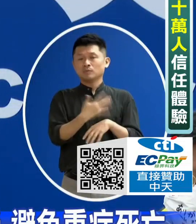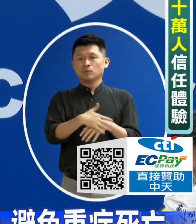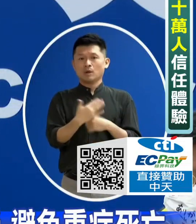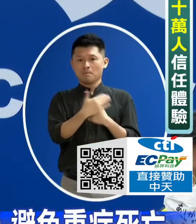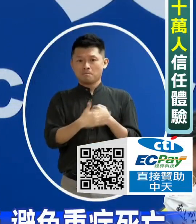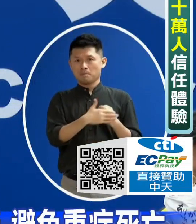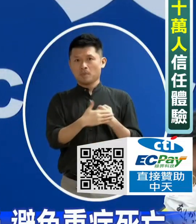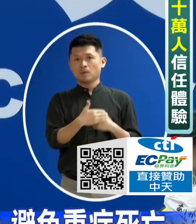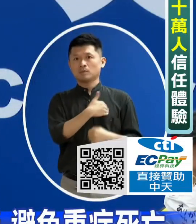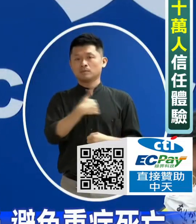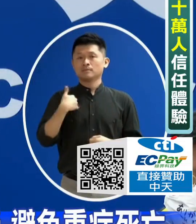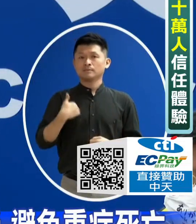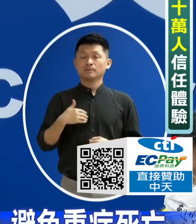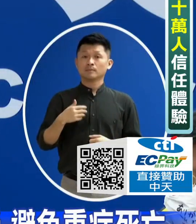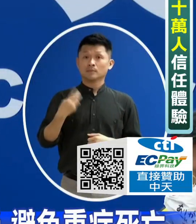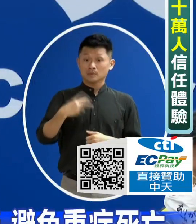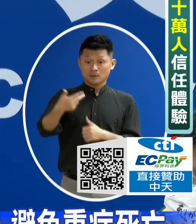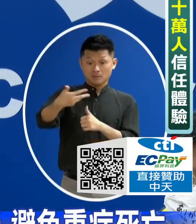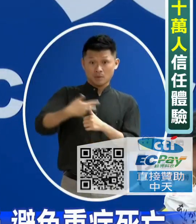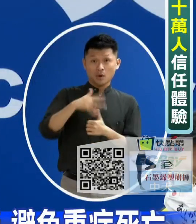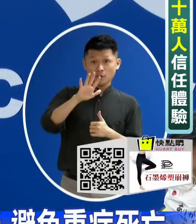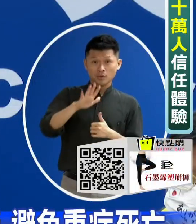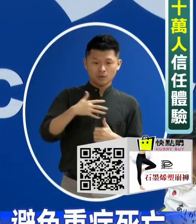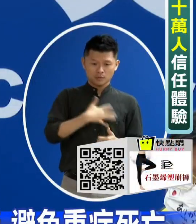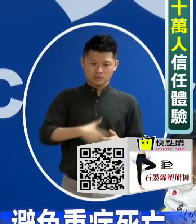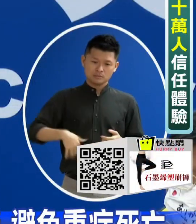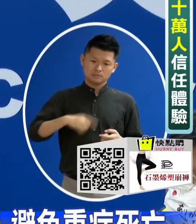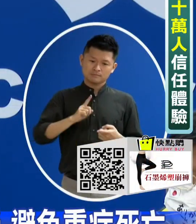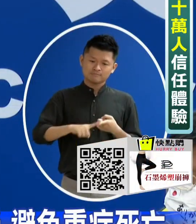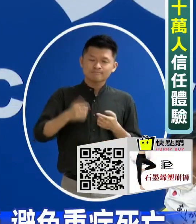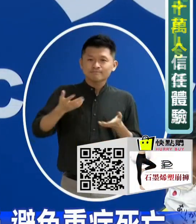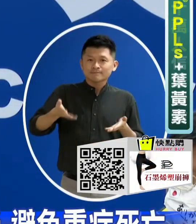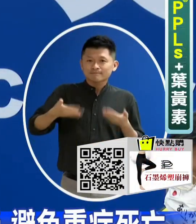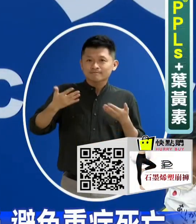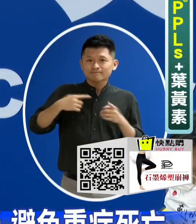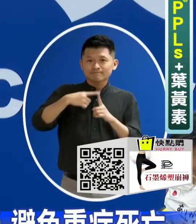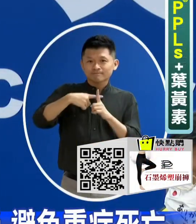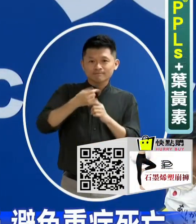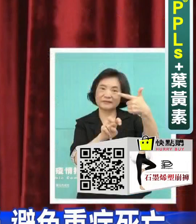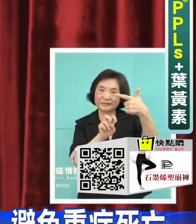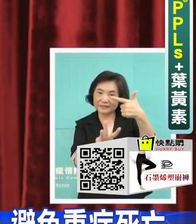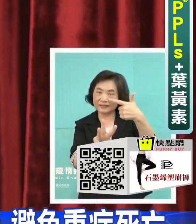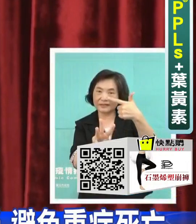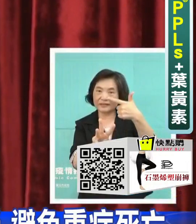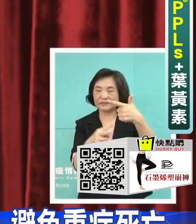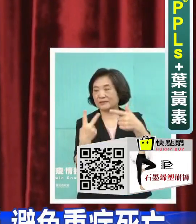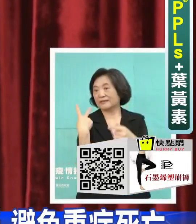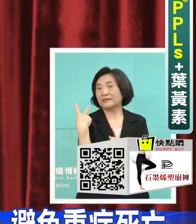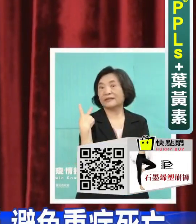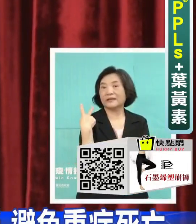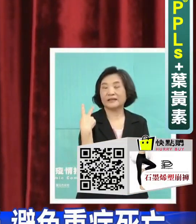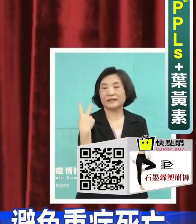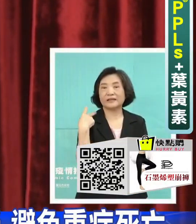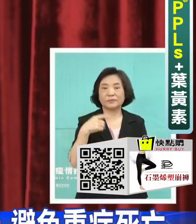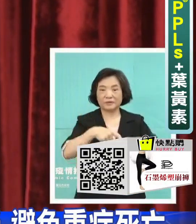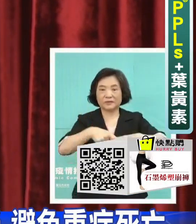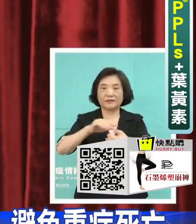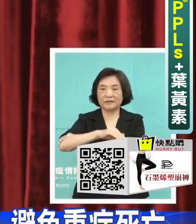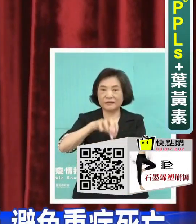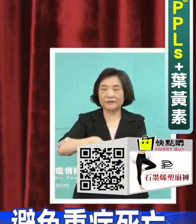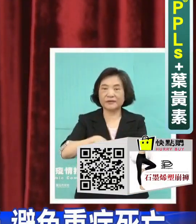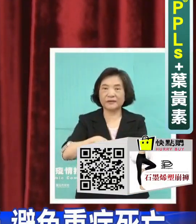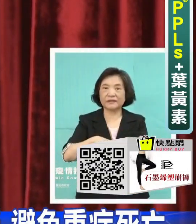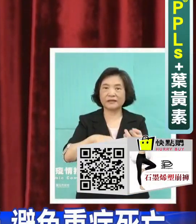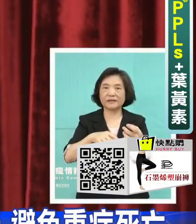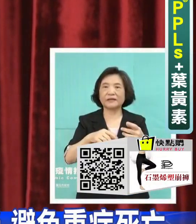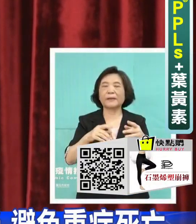另外就算感染到之后呢，也是以这个轻症的表现为主，那传染力也会下降哈。 所以两天前我们联合医院一项